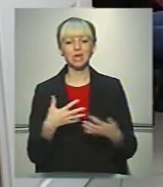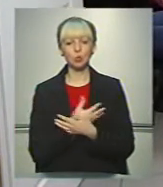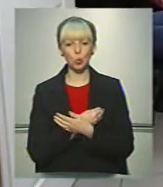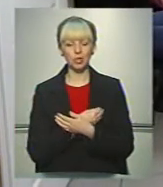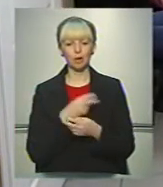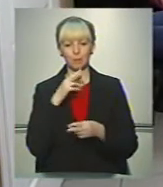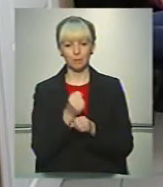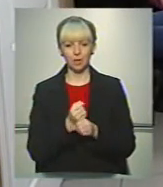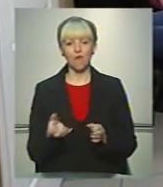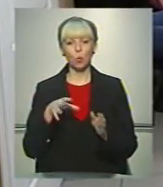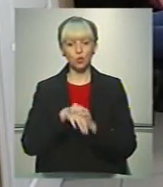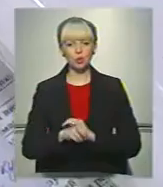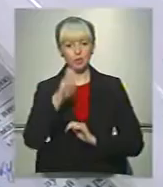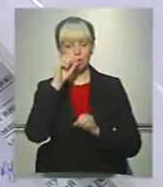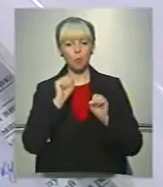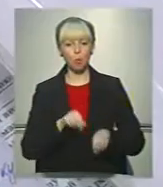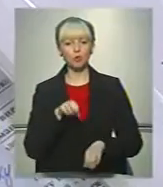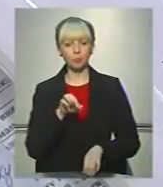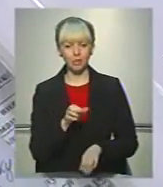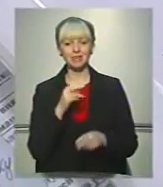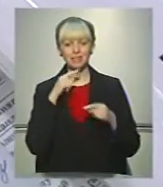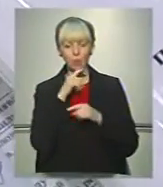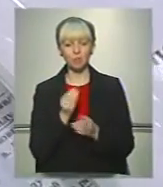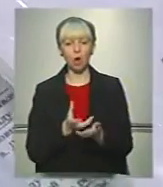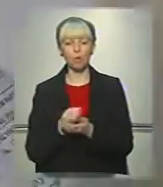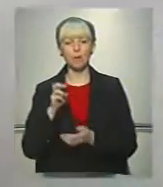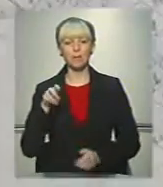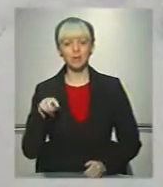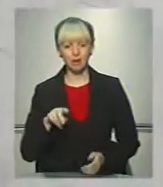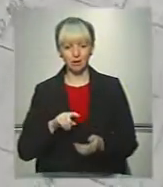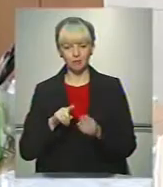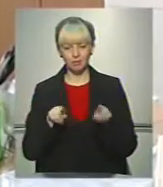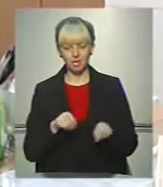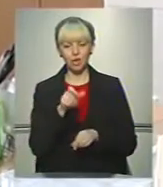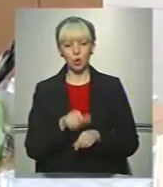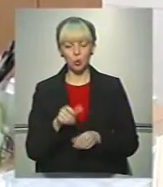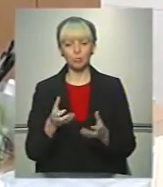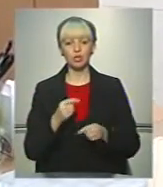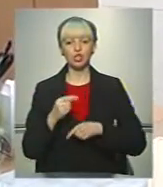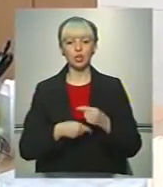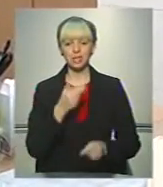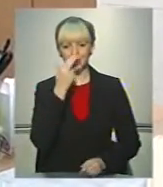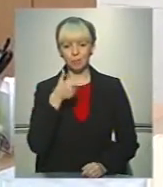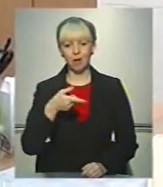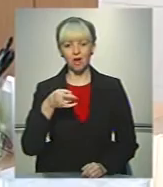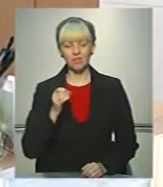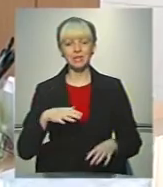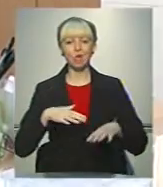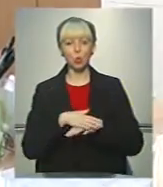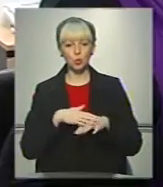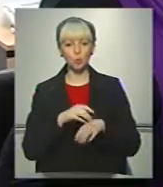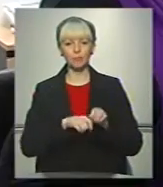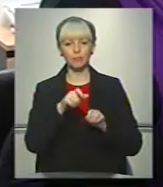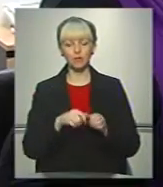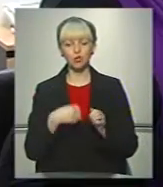медикаментів. Включивши їх, державі можна було б зекономити на оплаті лікарняних, які люди беруть через грип та ГРВІ. За розрахунками